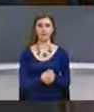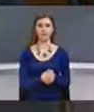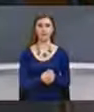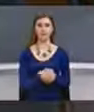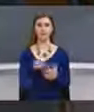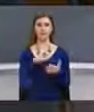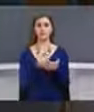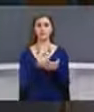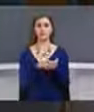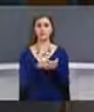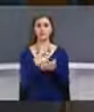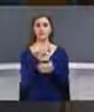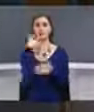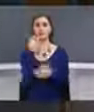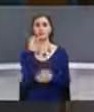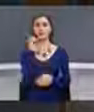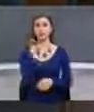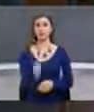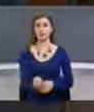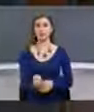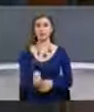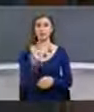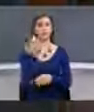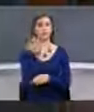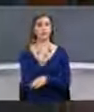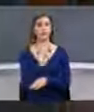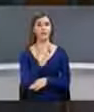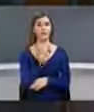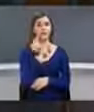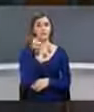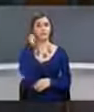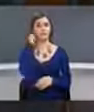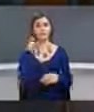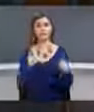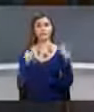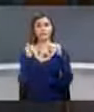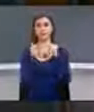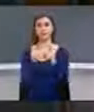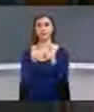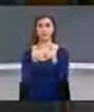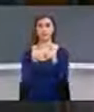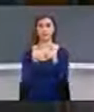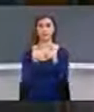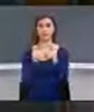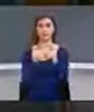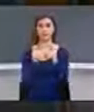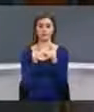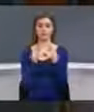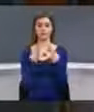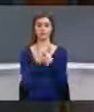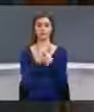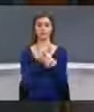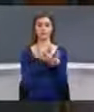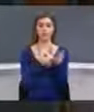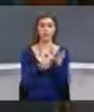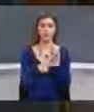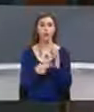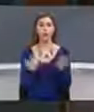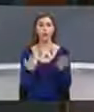Kjo kuota e 40% e përfaqësimit gjinor në për çdo institucion politik dhe publik të